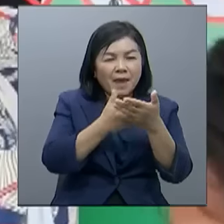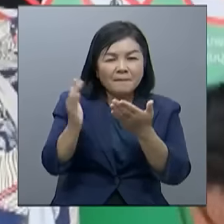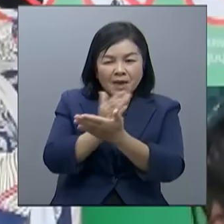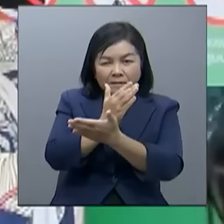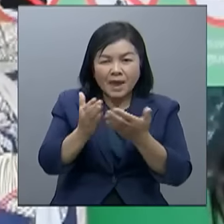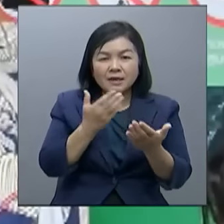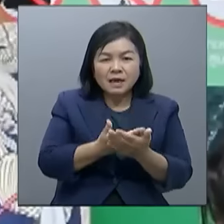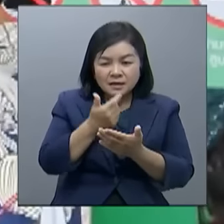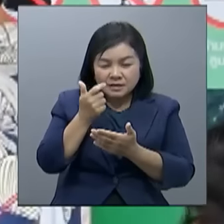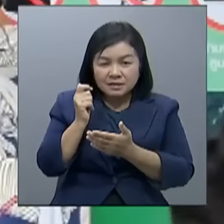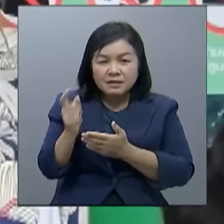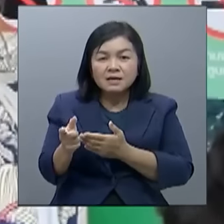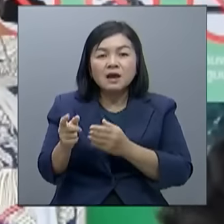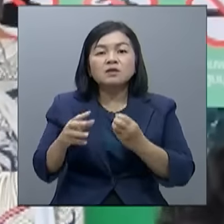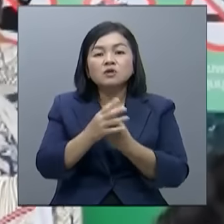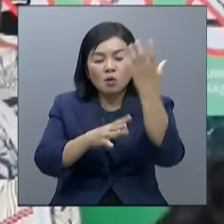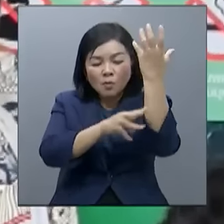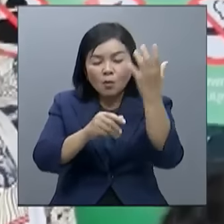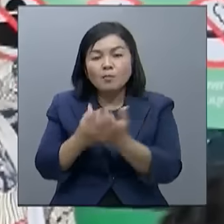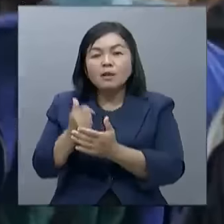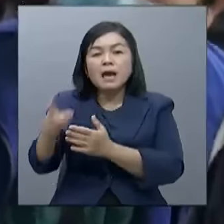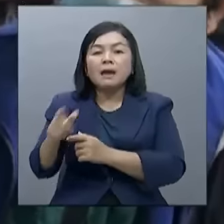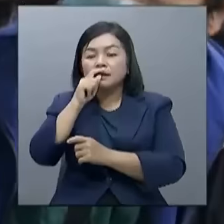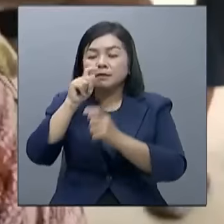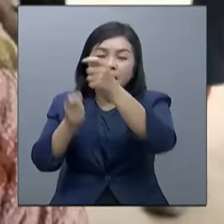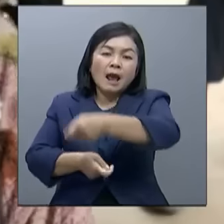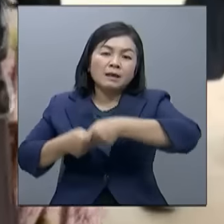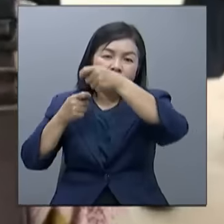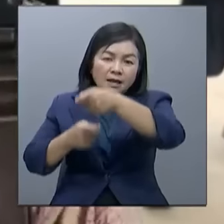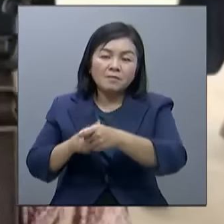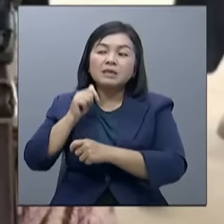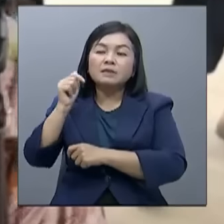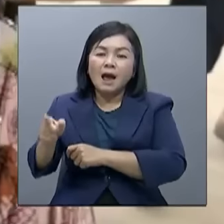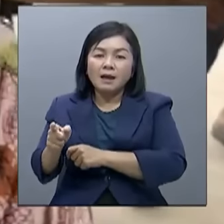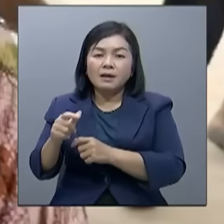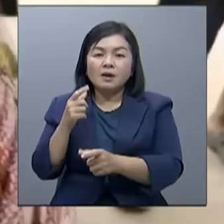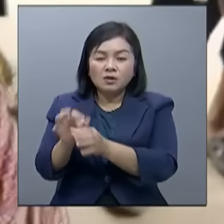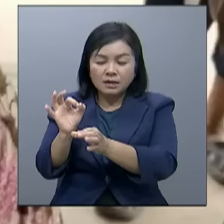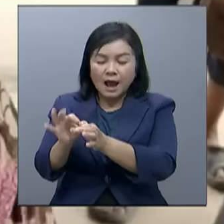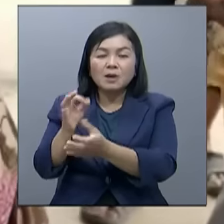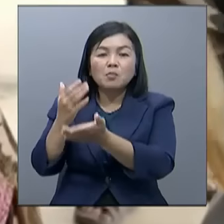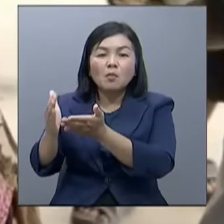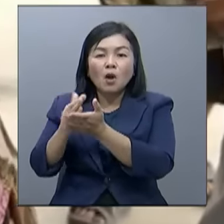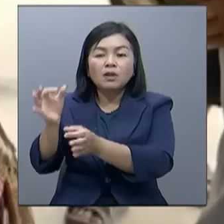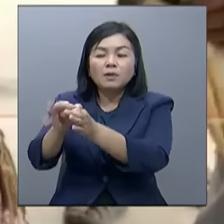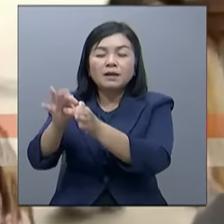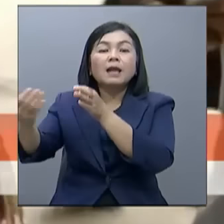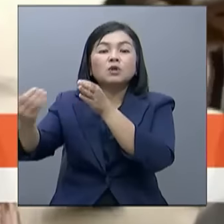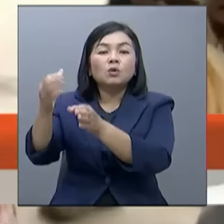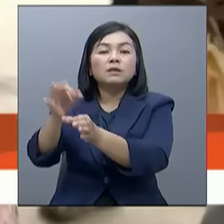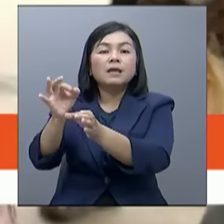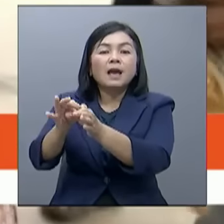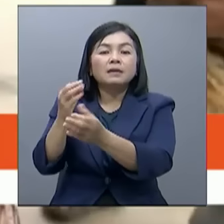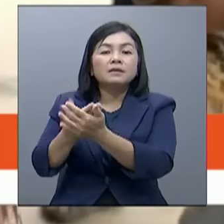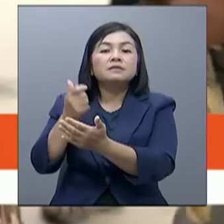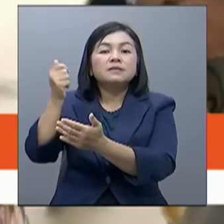งซื้อปุ๋ยยาแล้วก็ใช้หนี้ธกส.ไปเลยค่ะ นี่ท่านส่งกับธกส.เฉยๆค่ะเราส่งไปแล้